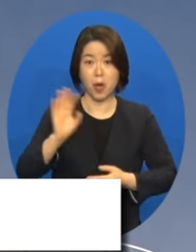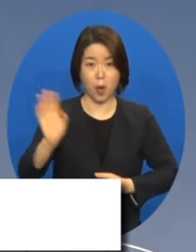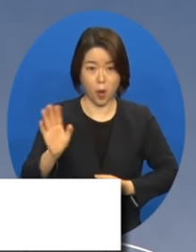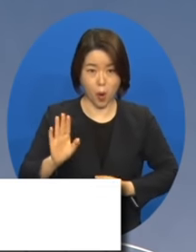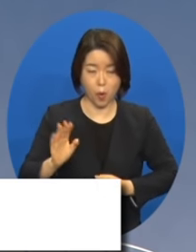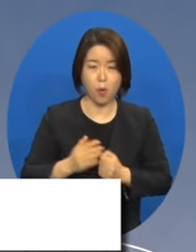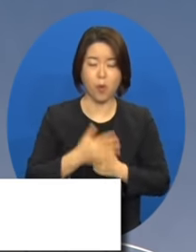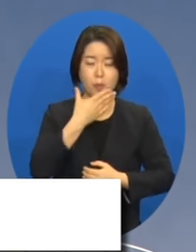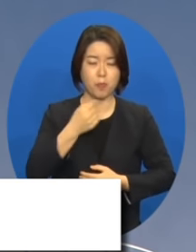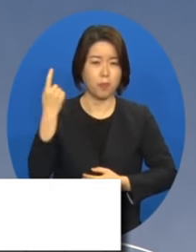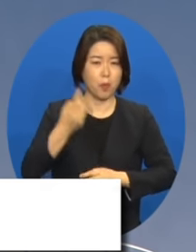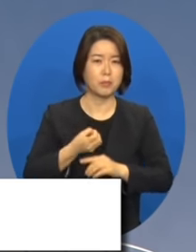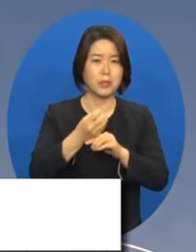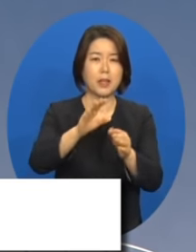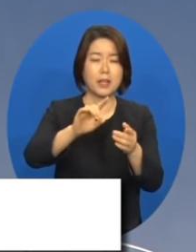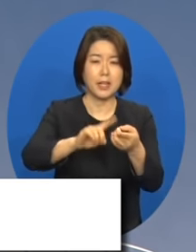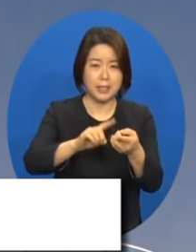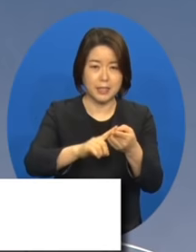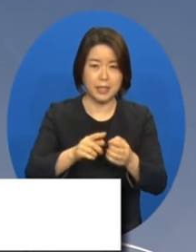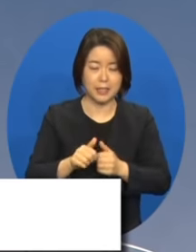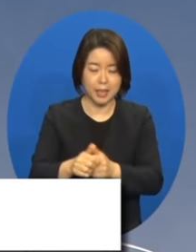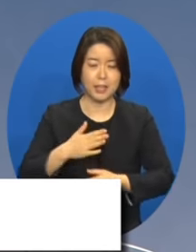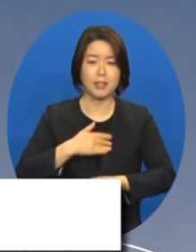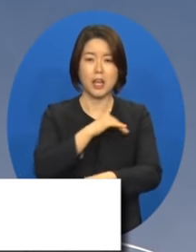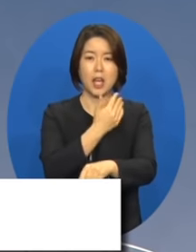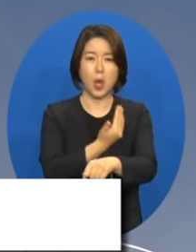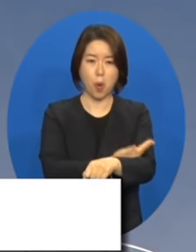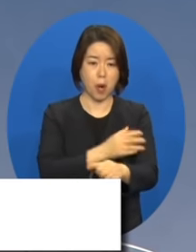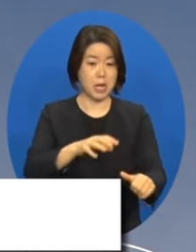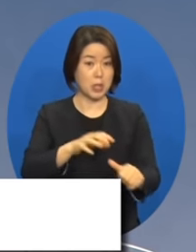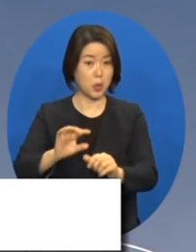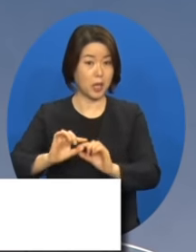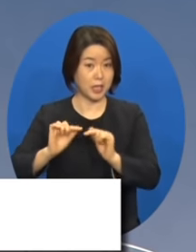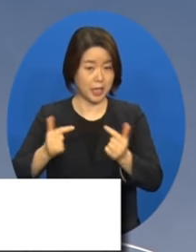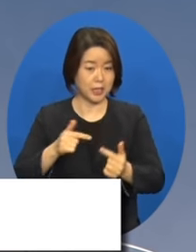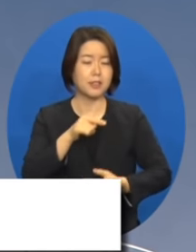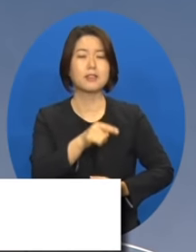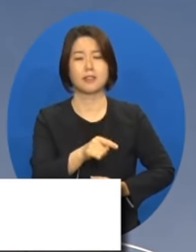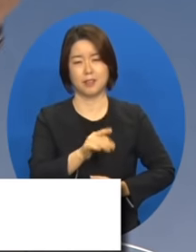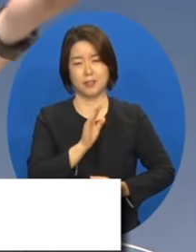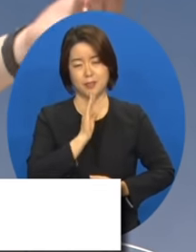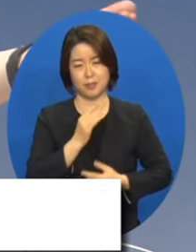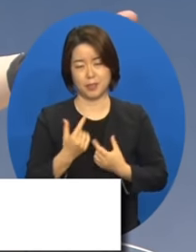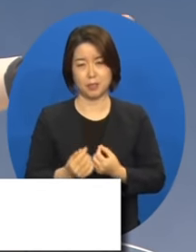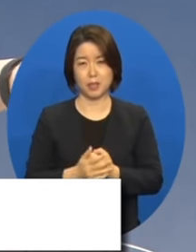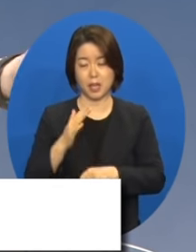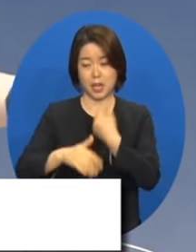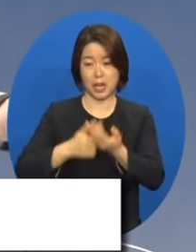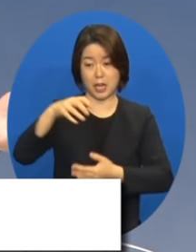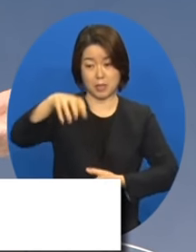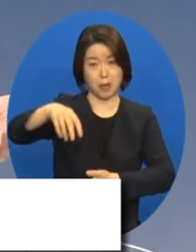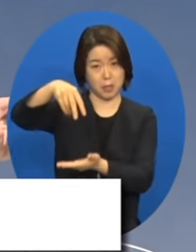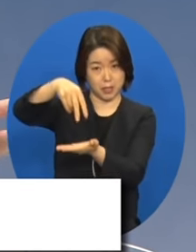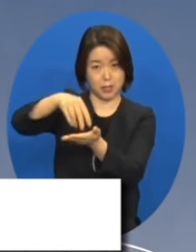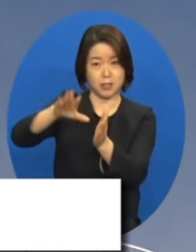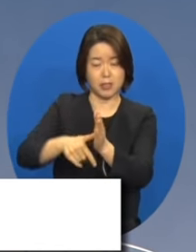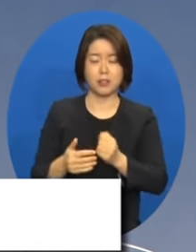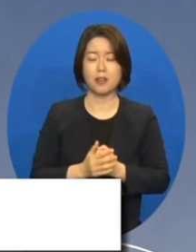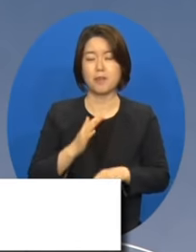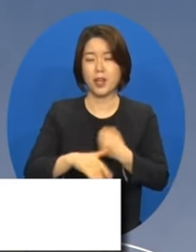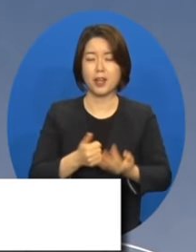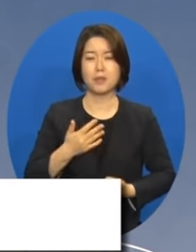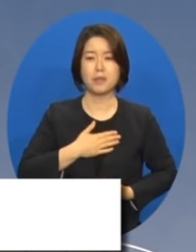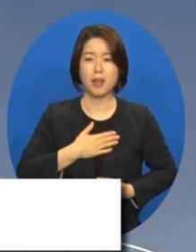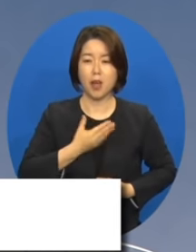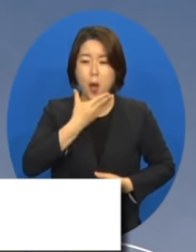전하는 데 따르는 나의 권리를 이용하지 않는다는 그 사실입니다 하나님 앞에 섰을 때 하나님 저는